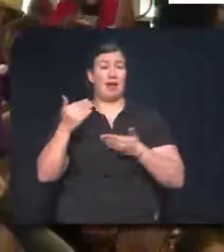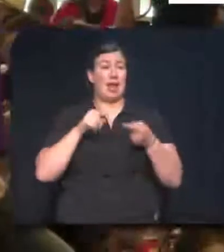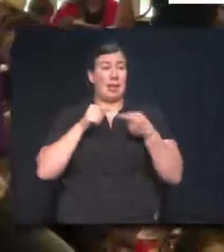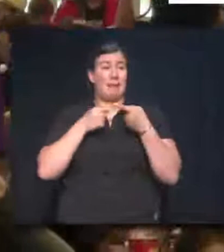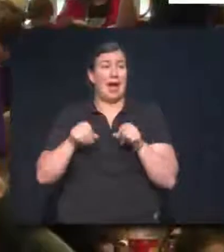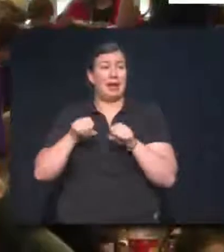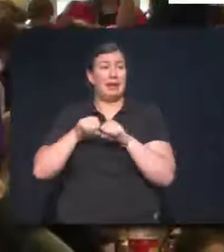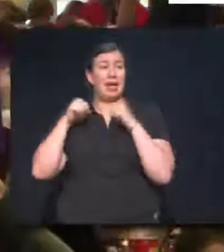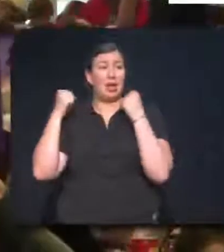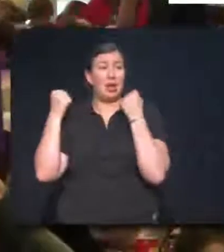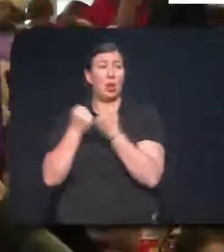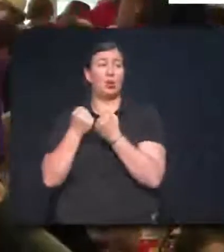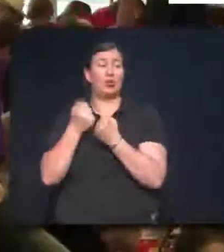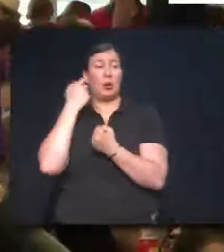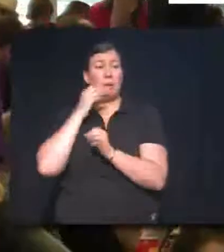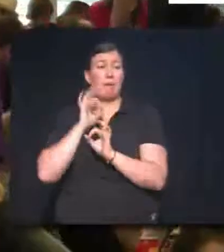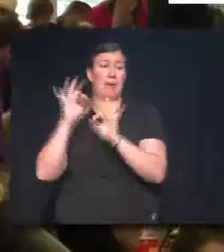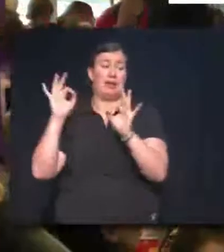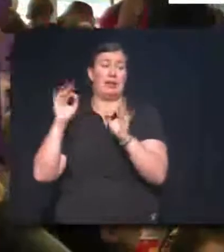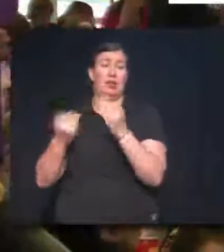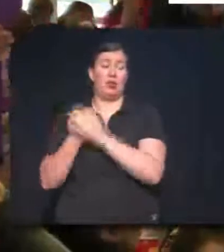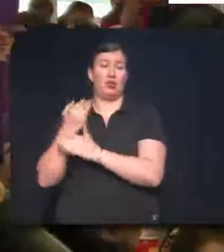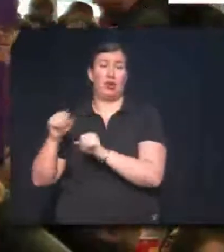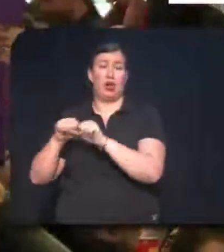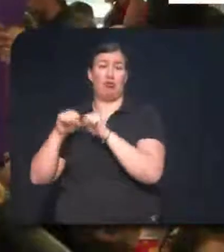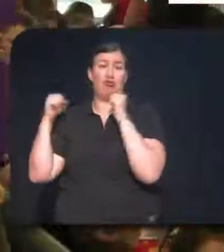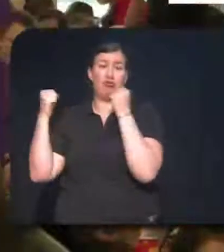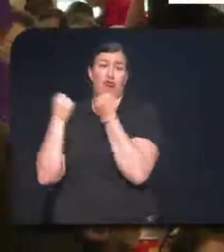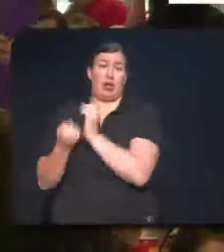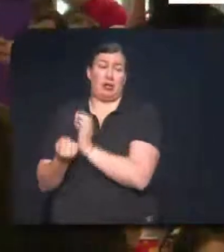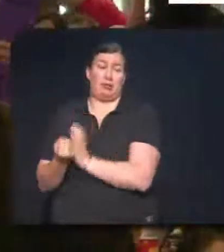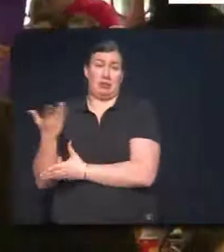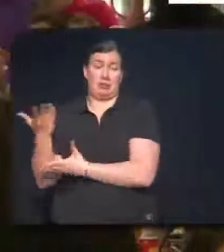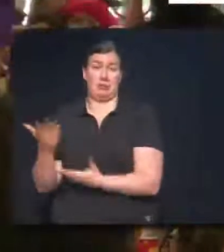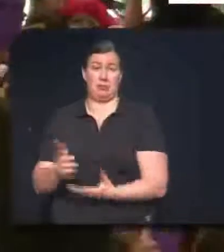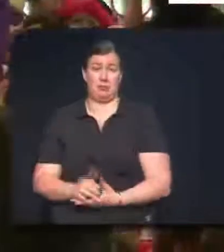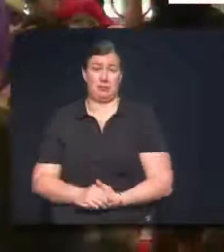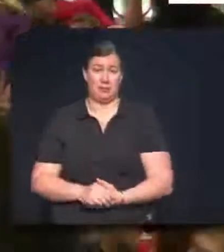zum Beispiel einen neuen Start gründet danke schön